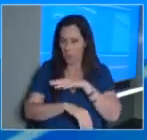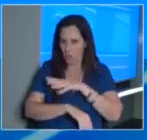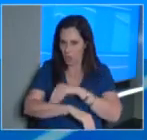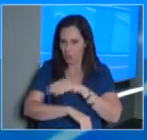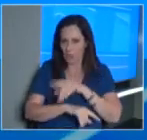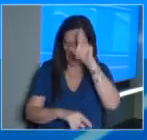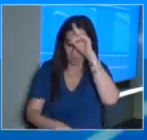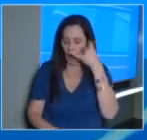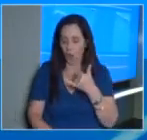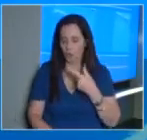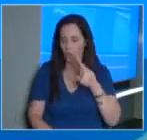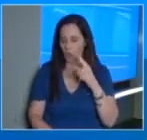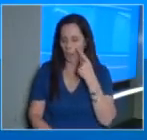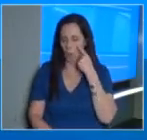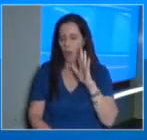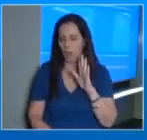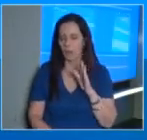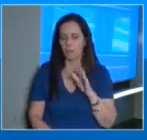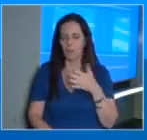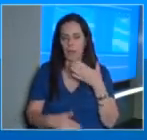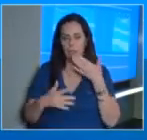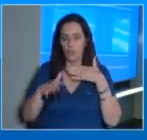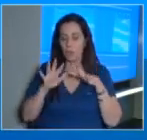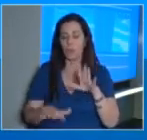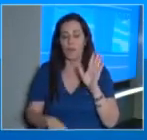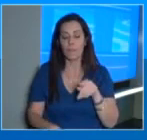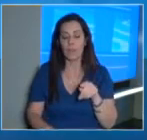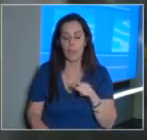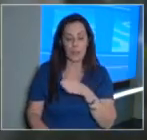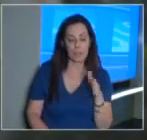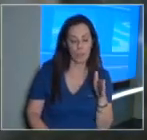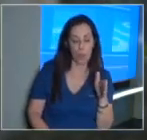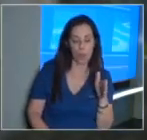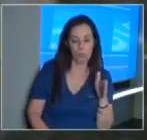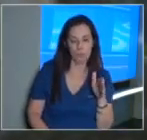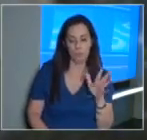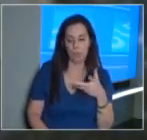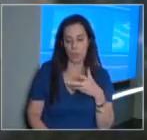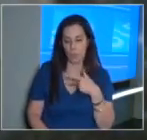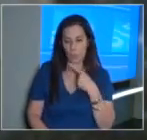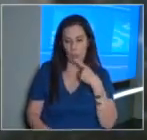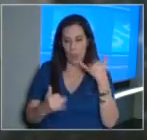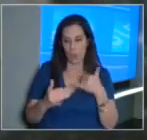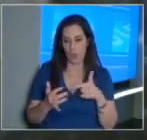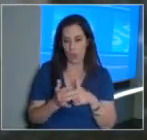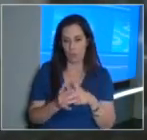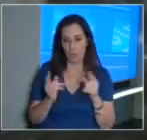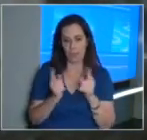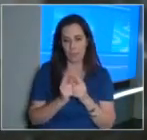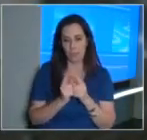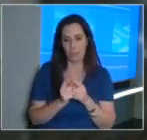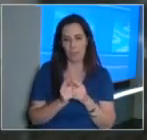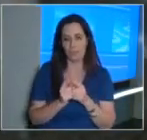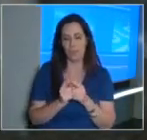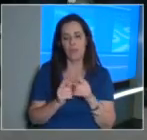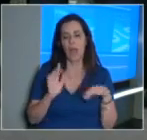אבל גרמניה עכשיו יותר יותר במוקד. וגם מהשמאל, מה שאני אומר עכשיו בקצר, אולי נרחיב